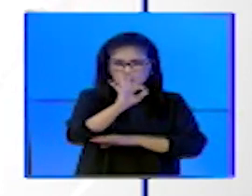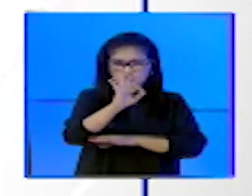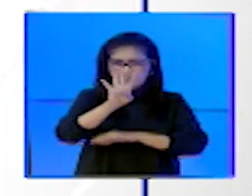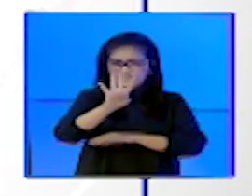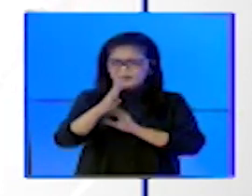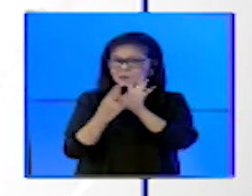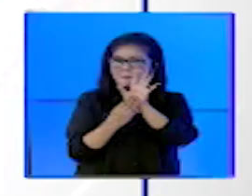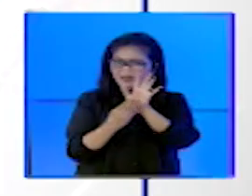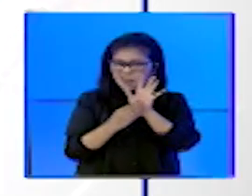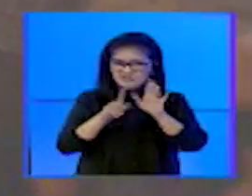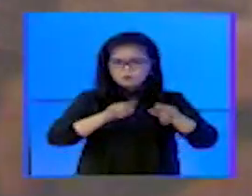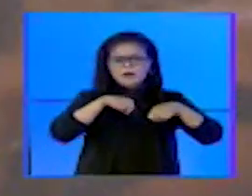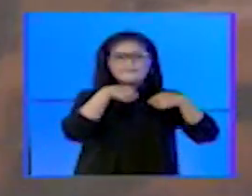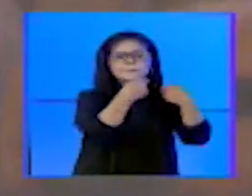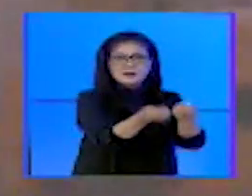dikembalikan ke negara.